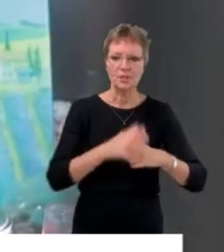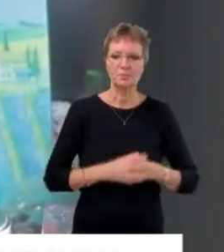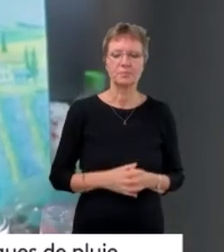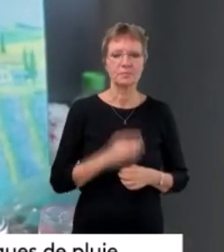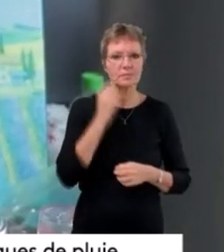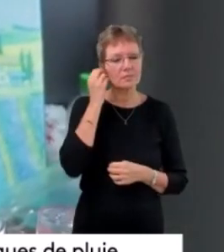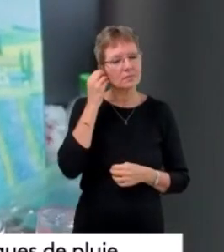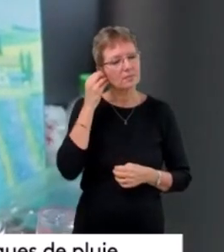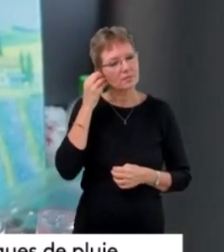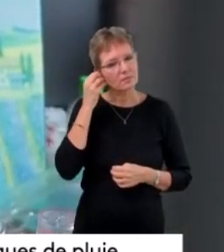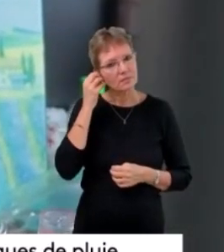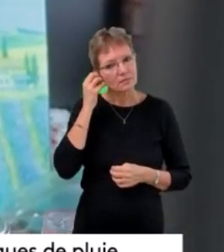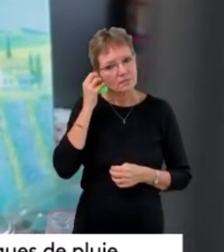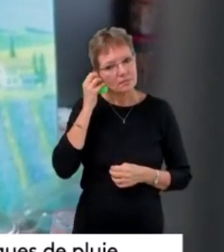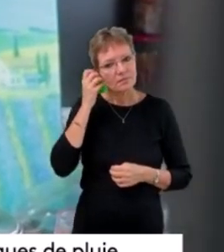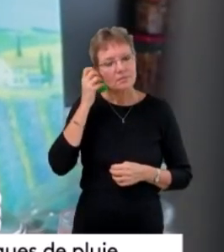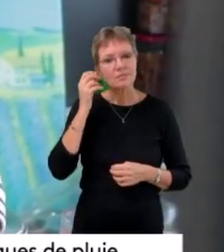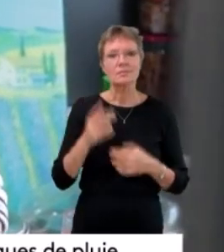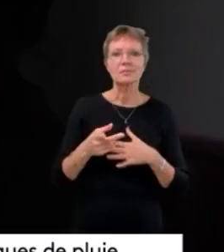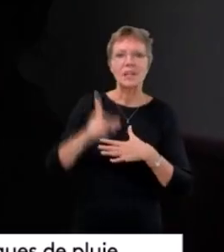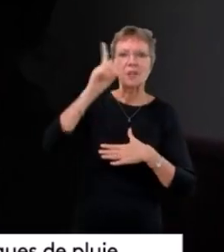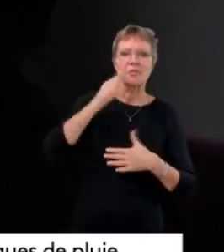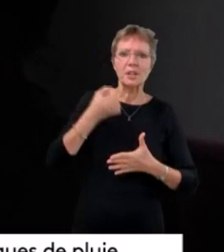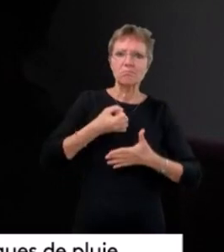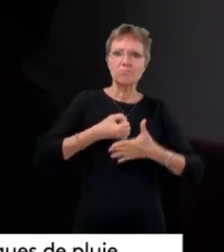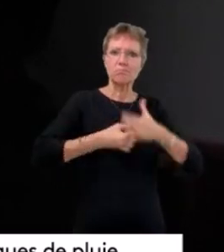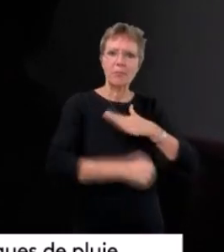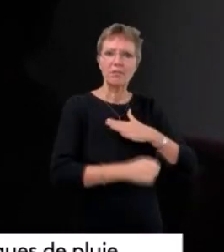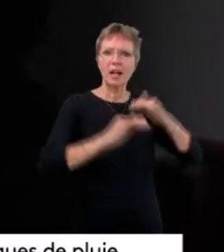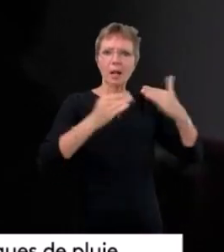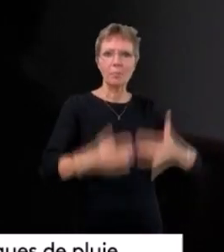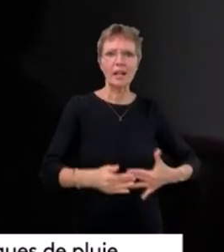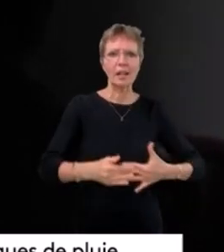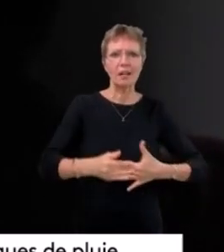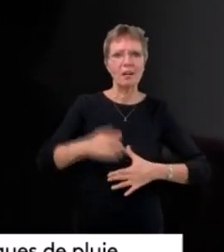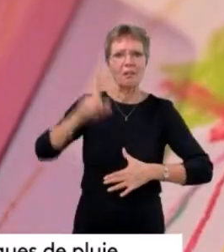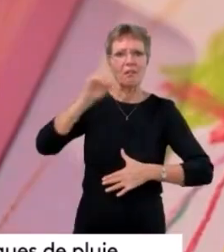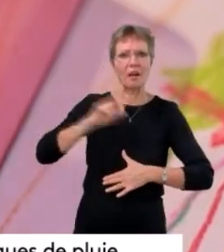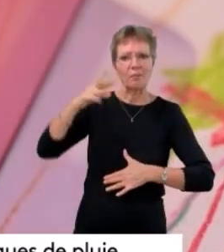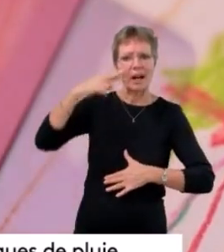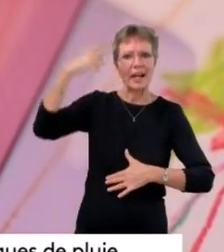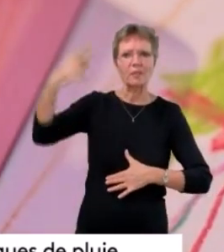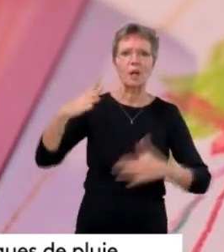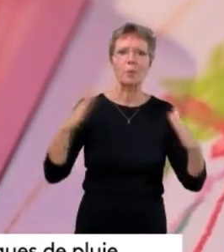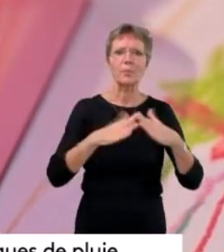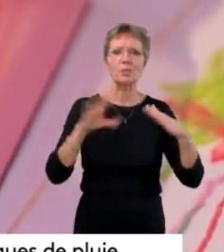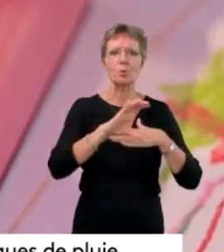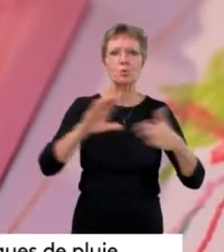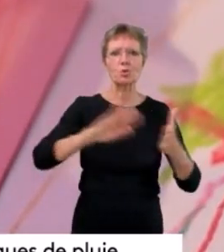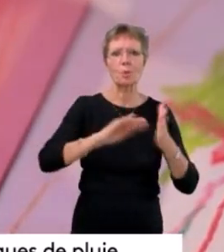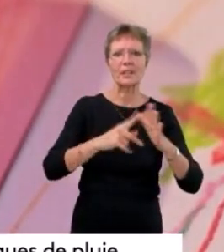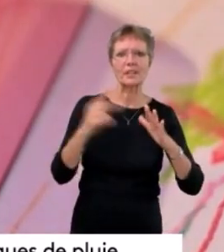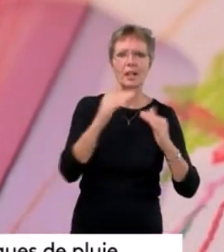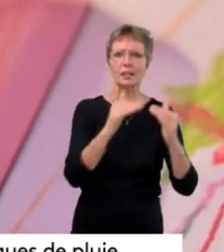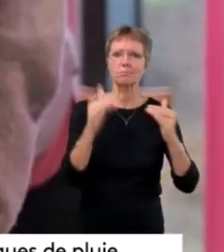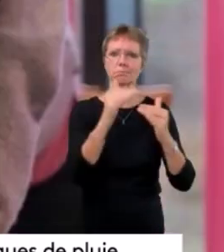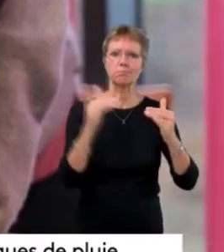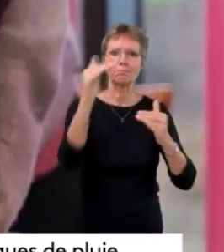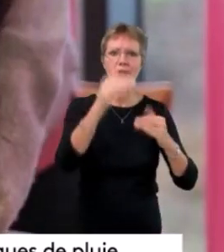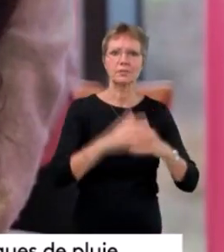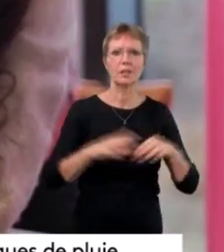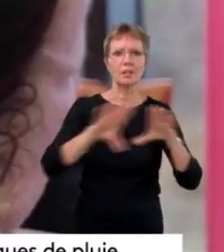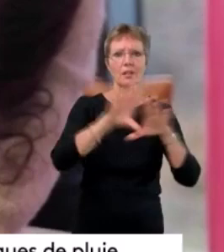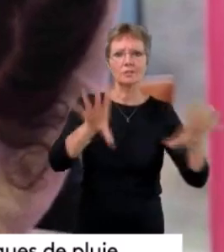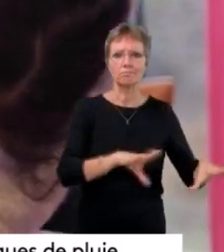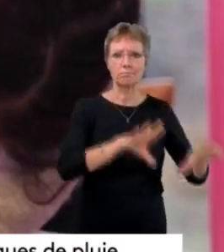Depuis l'arrivée de sa fille, 4 ans à peine, c'était le rêve de Marianne Chevalier. Une maison achetée sur plan de 100 mètres carrés sur 2 étages. Sa famille a